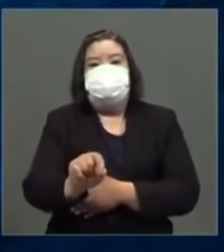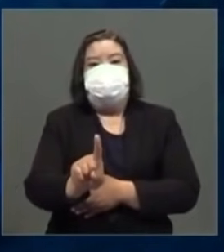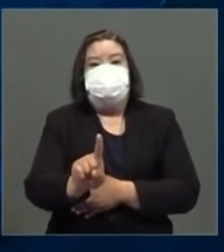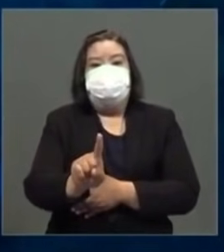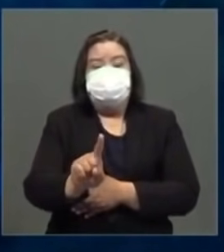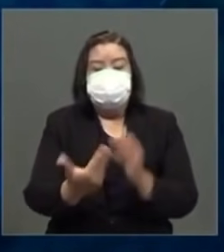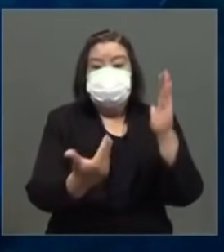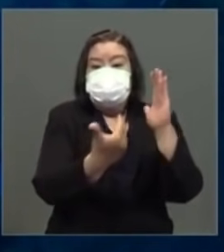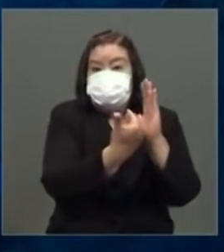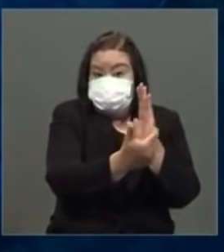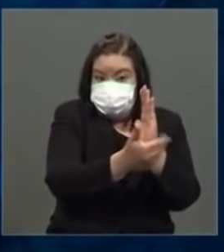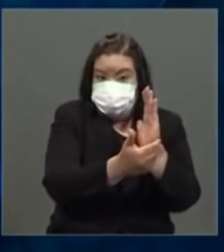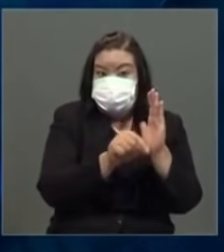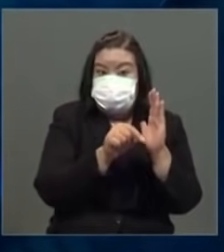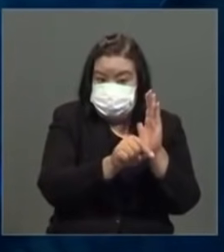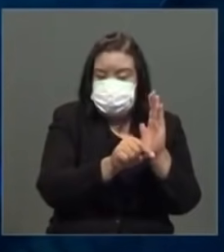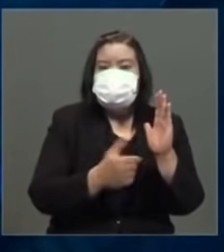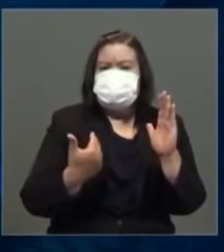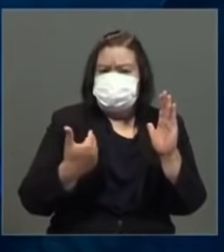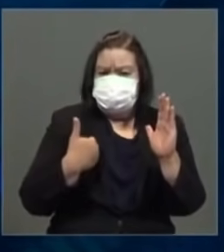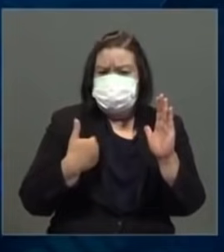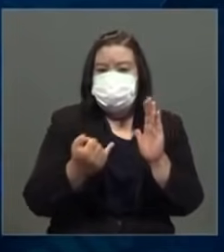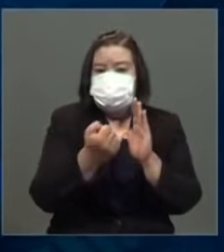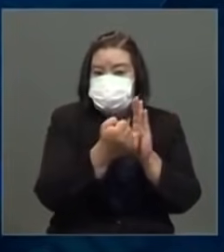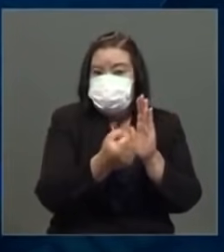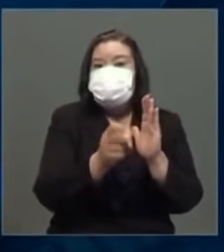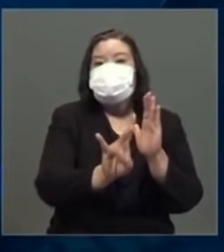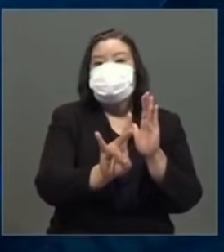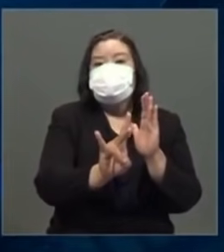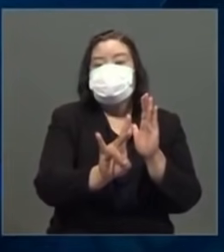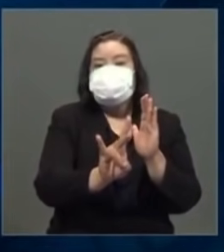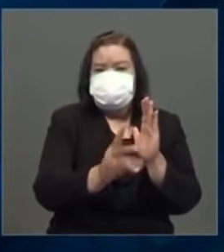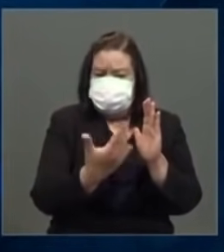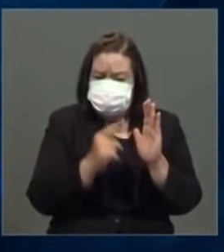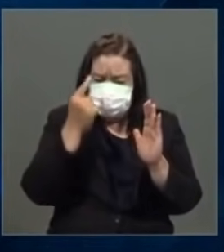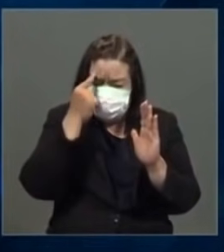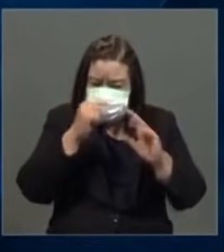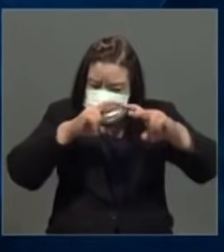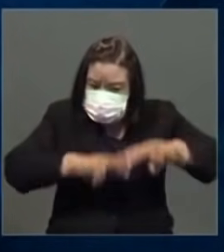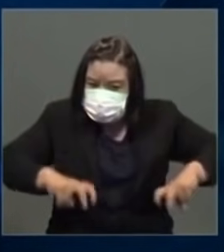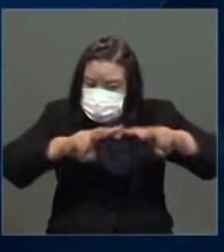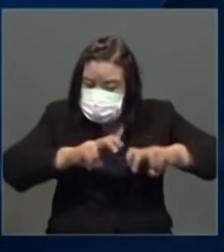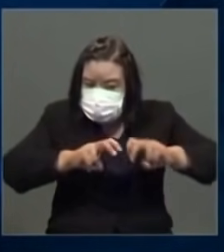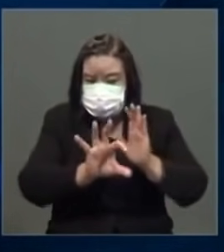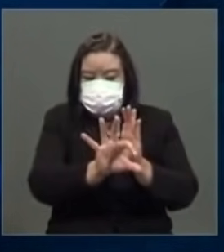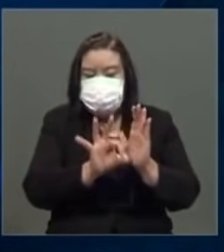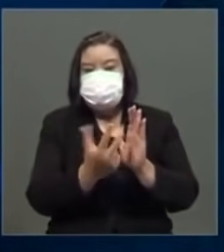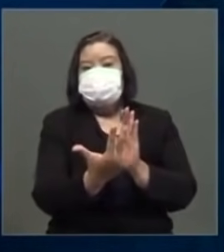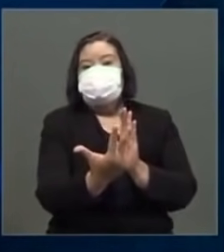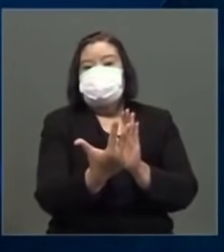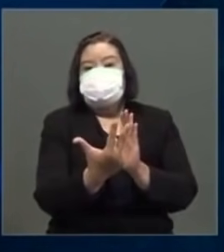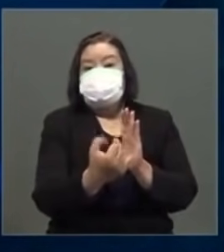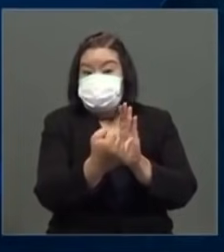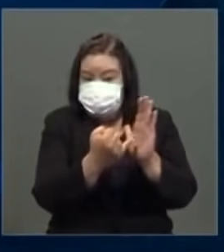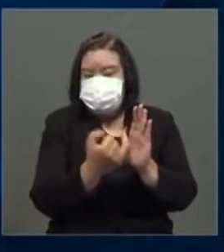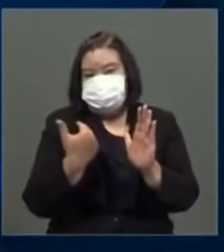ออกเฉียงเหนือมีทั้งหมดประมาณสัก17จังหวัดเนี่ยนะครับเอามาวิเคราะห์3จังหวัดดึงข้อมูลมา3จังหวัดพบว่ามี4